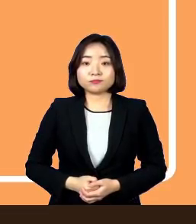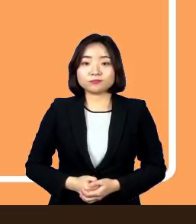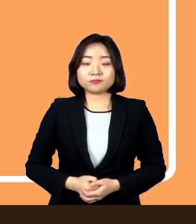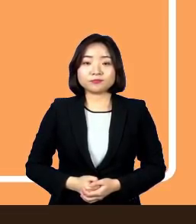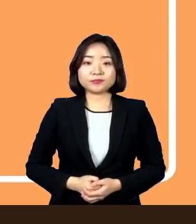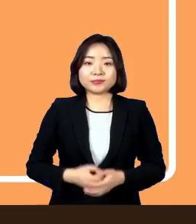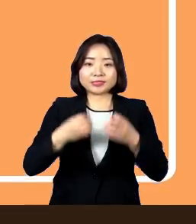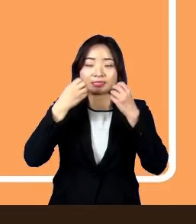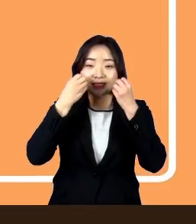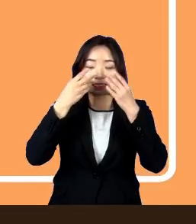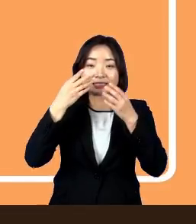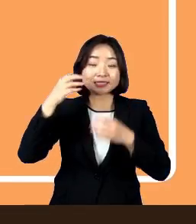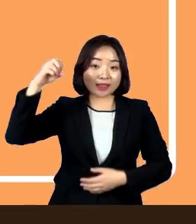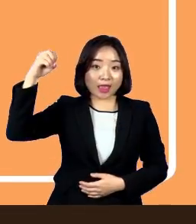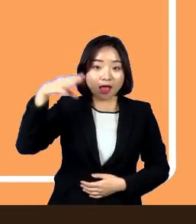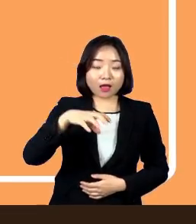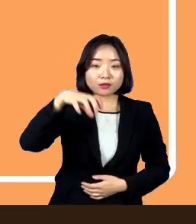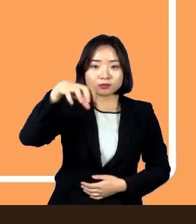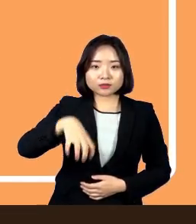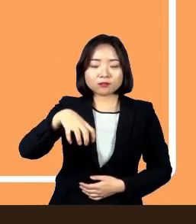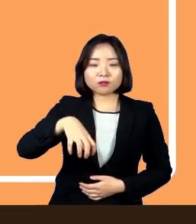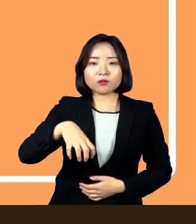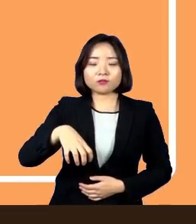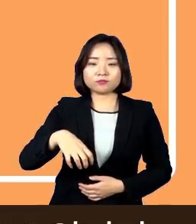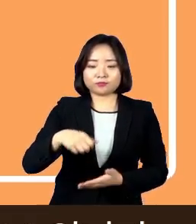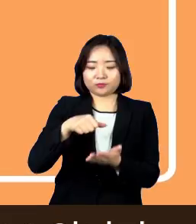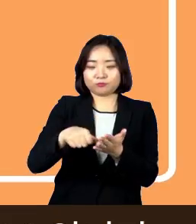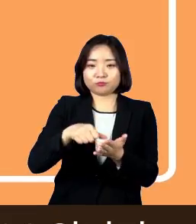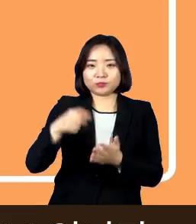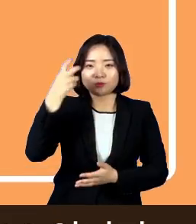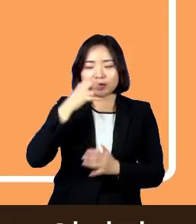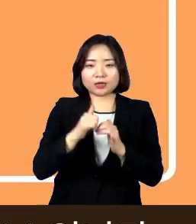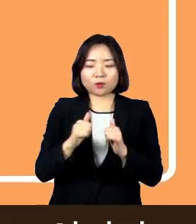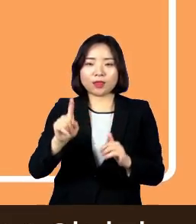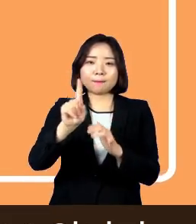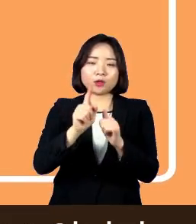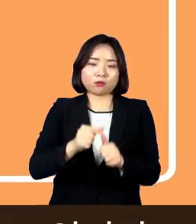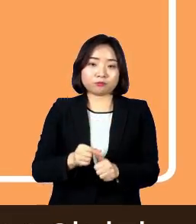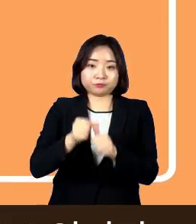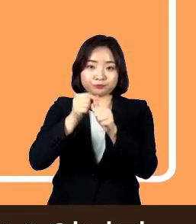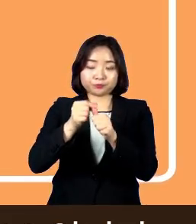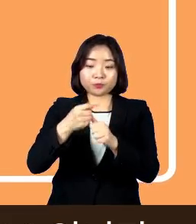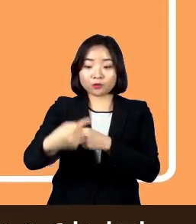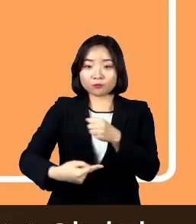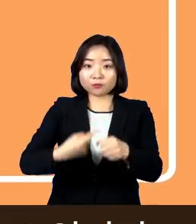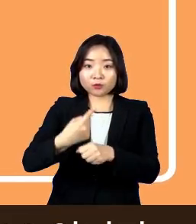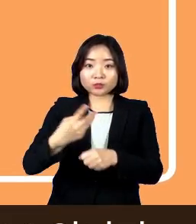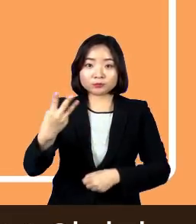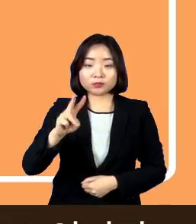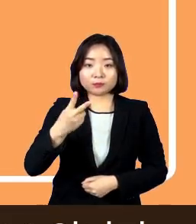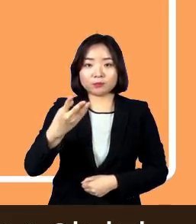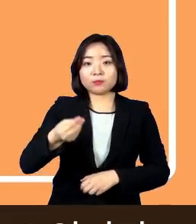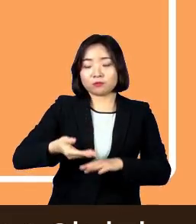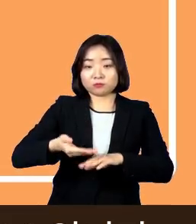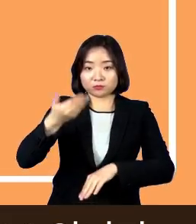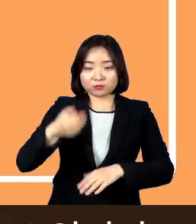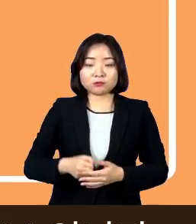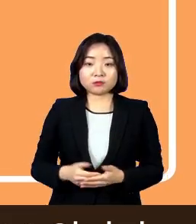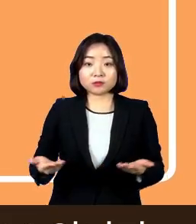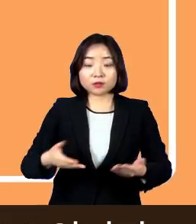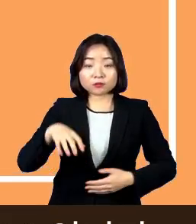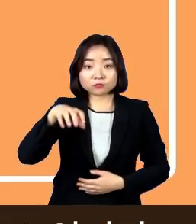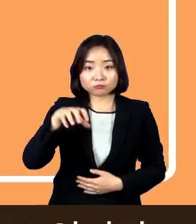주식회사 신태양에서 품질관리팀 1명을 모집합니다. 임금은 연봉 3,200만원 이상이며 근무지는